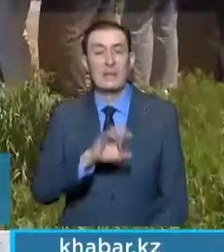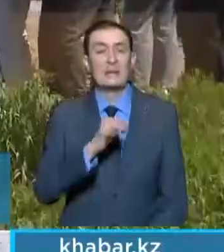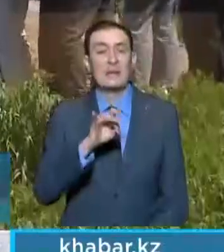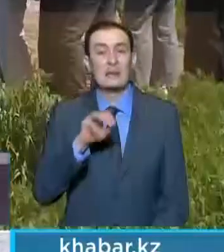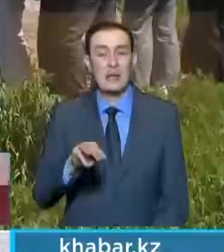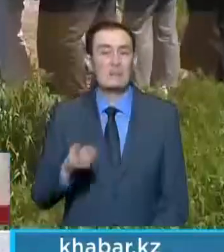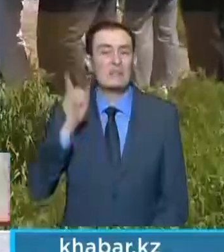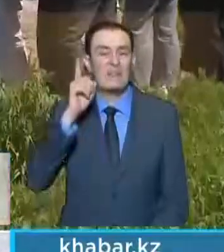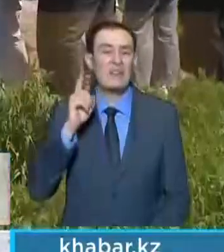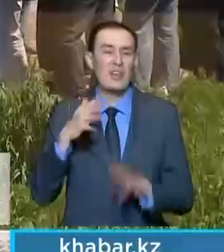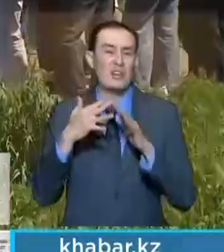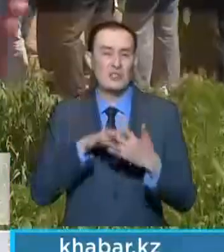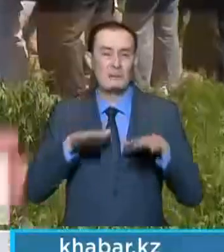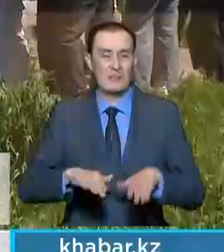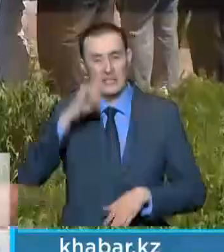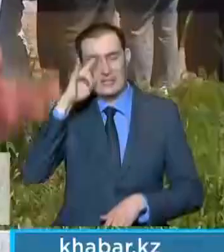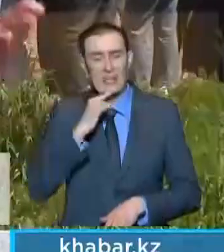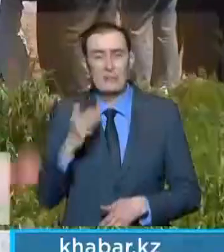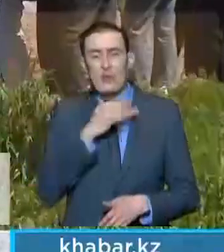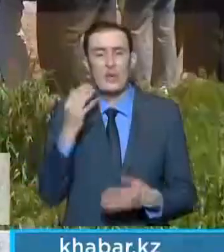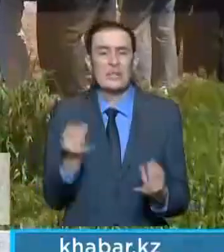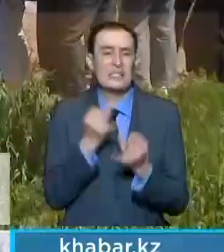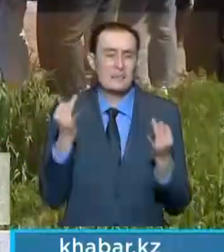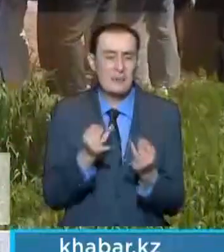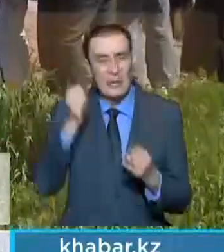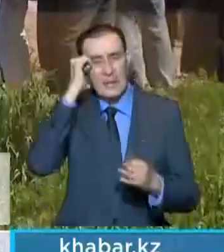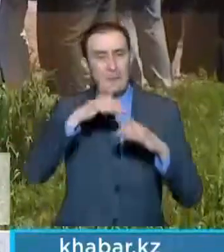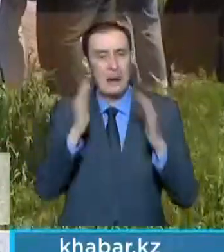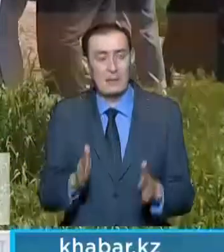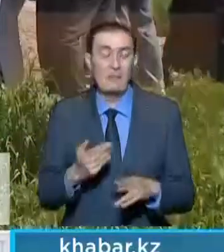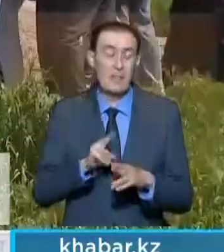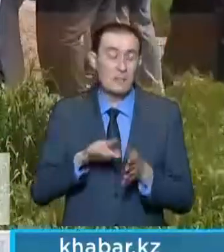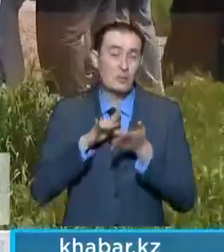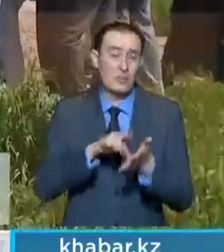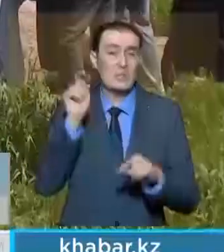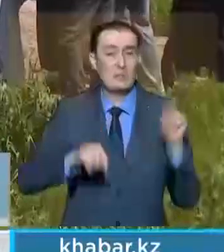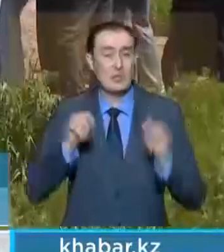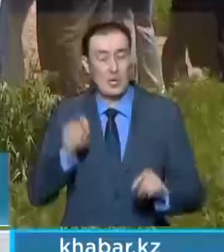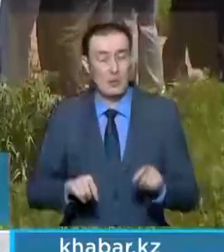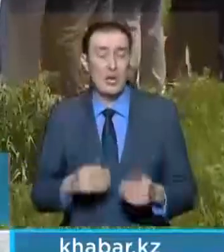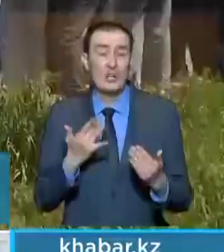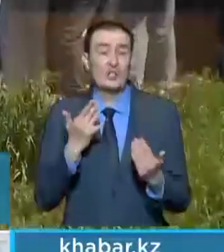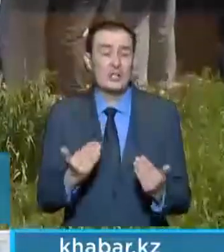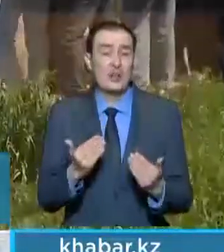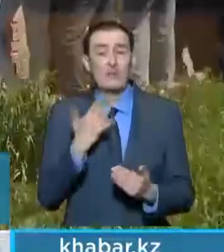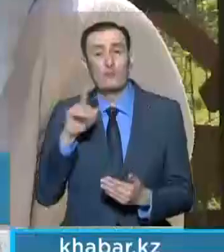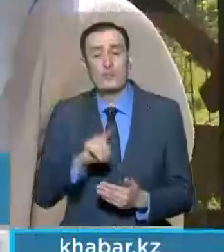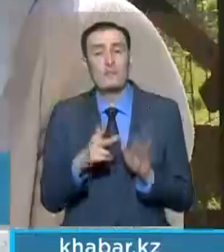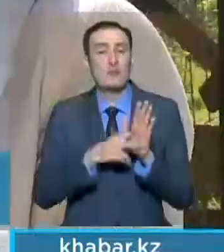Сайрам – одно из древнейших мест Казахстана, где много достопримечательностей, памятников, поэтому туристы приезжают сюда. Сейчас здесь в